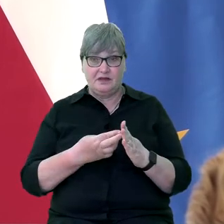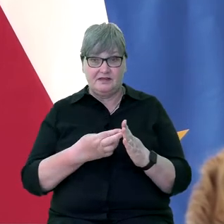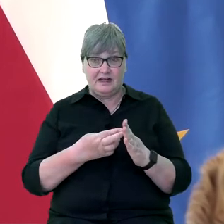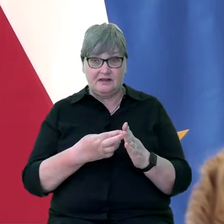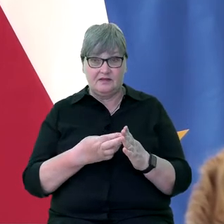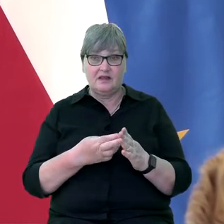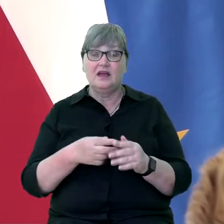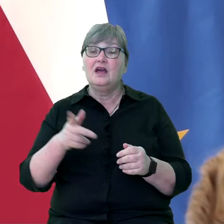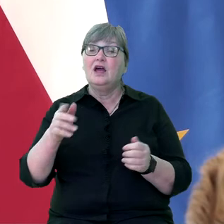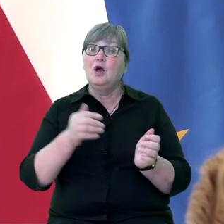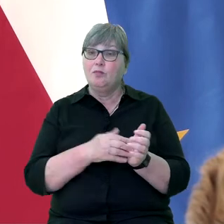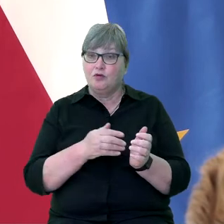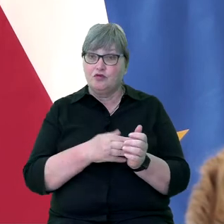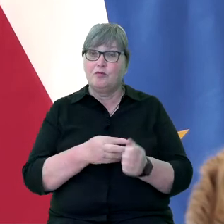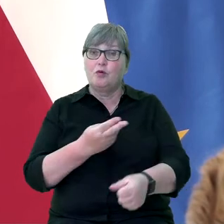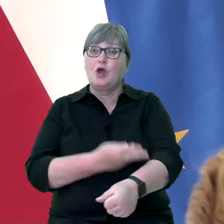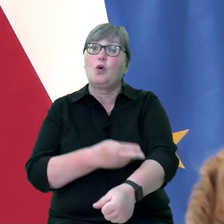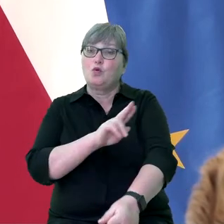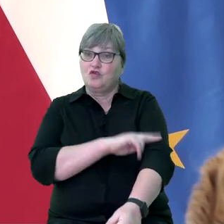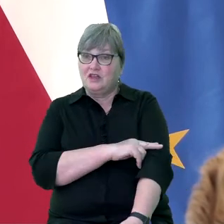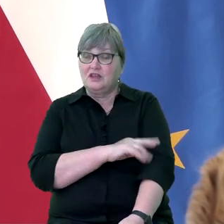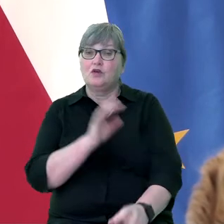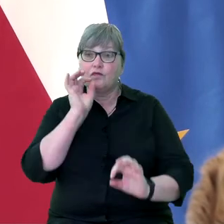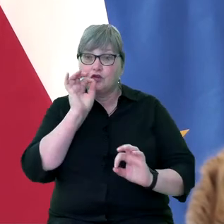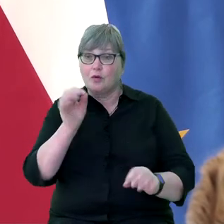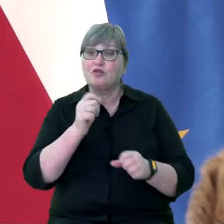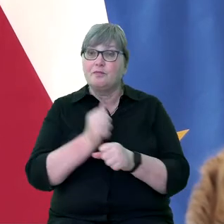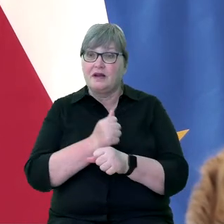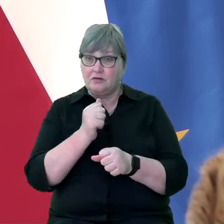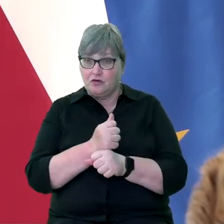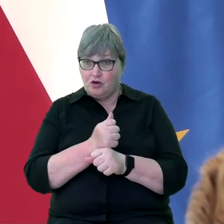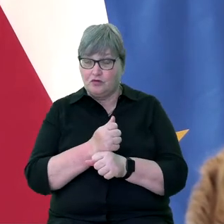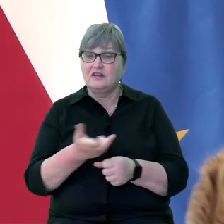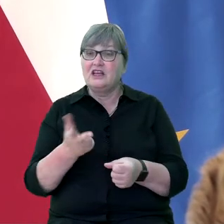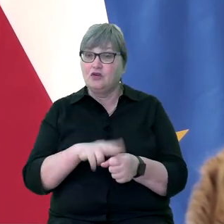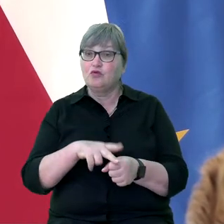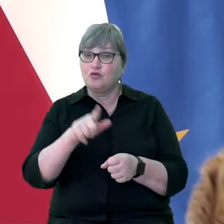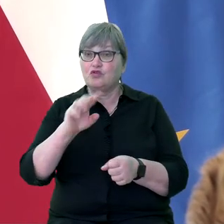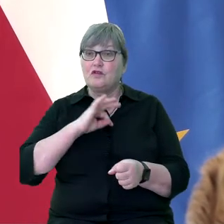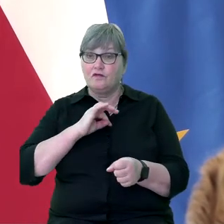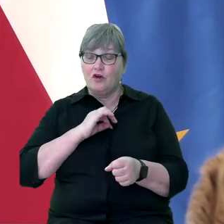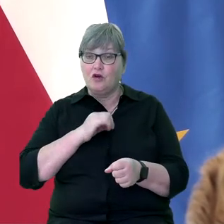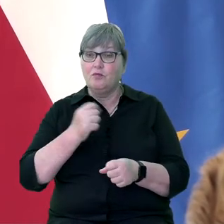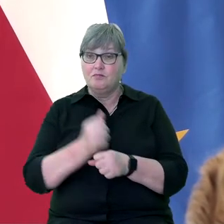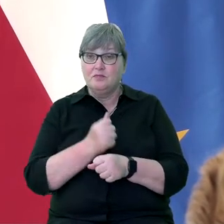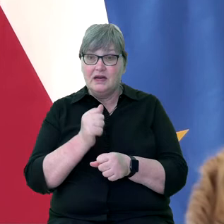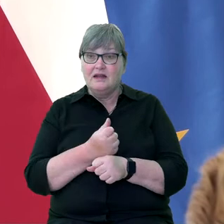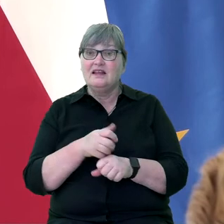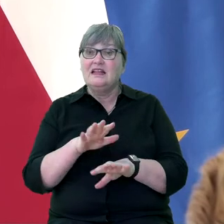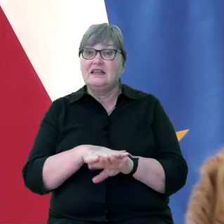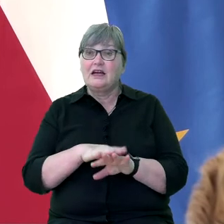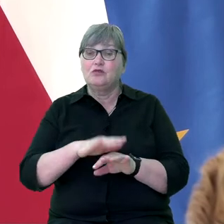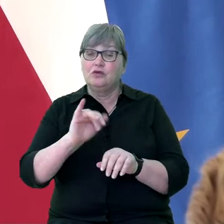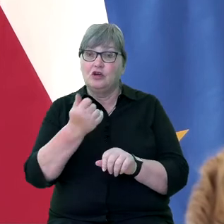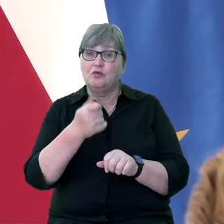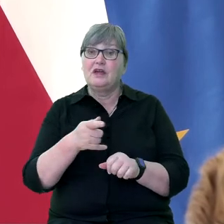kompetentnych, zmotywowanych urzędników, którzy swoją pracę traktują przede wszystkim jako służbę dla dobra